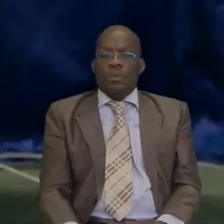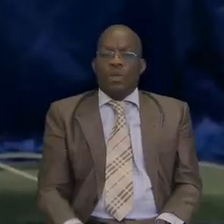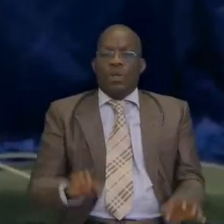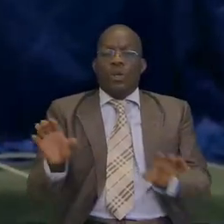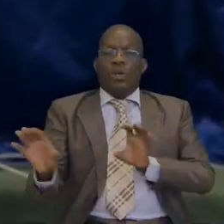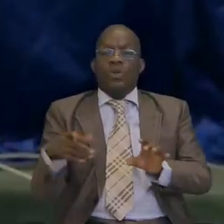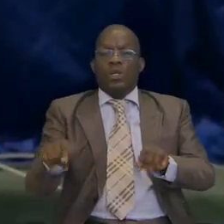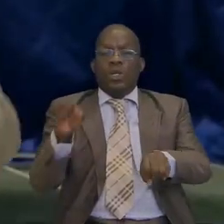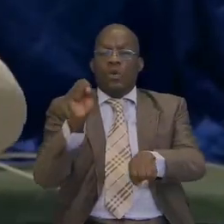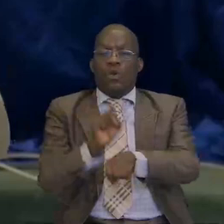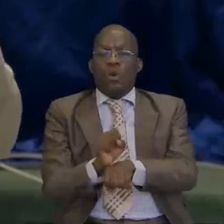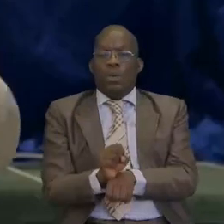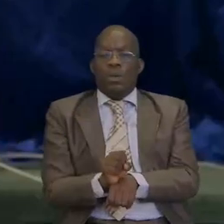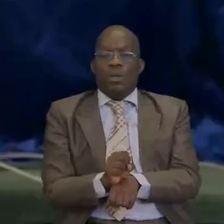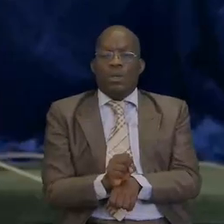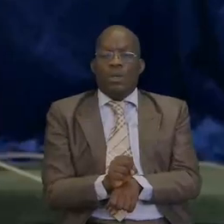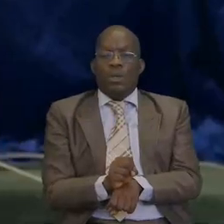Fais l'œuvre.